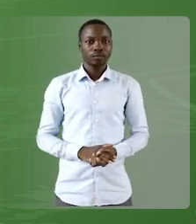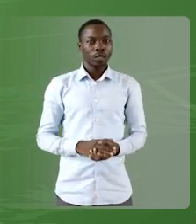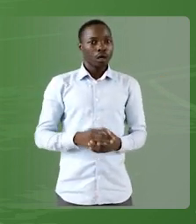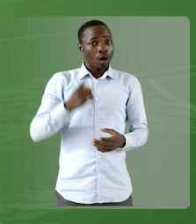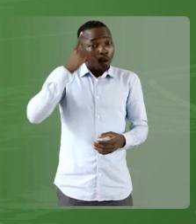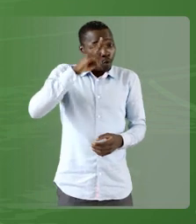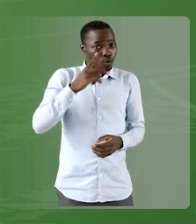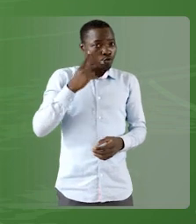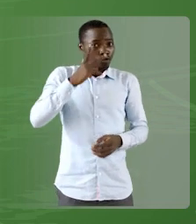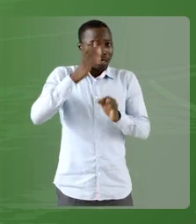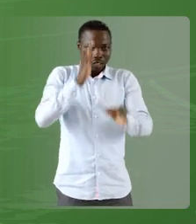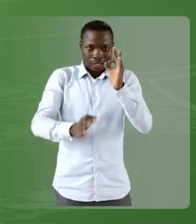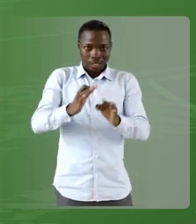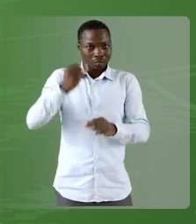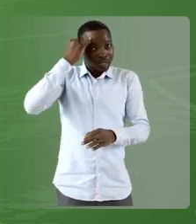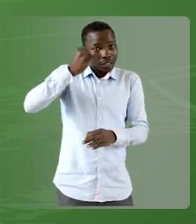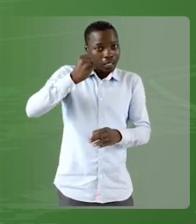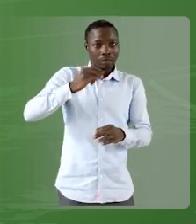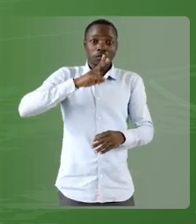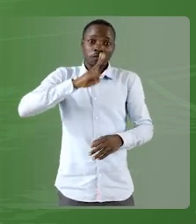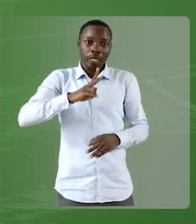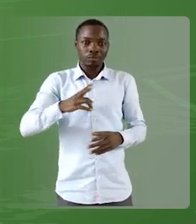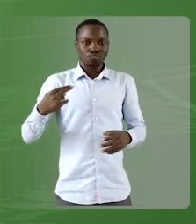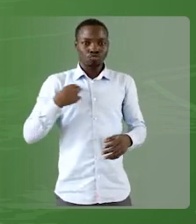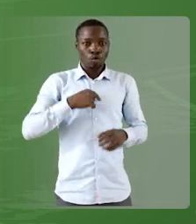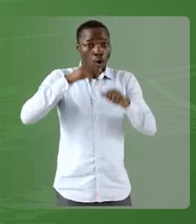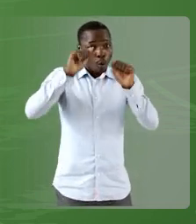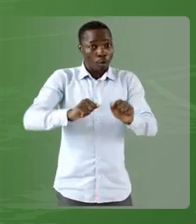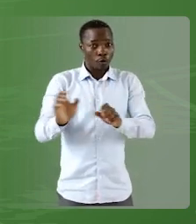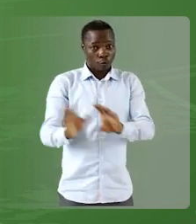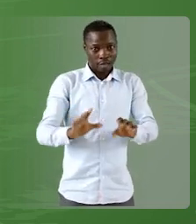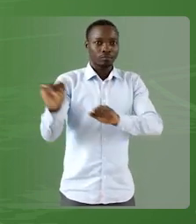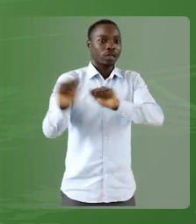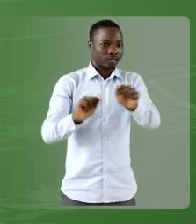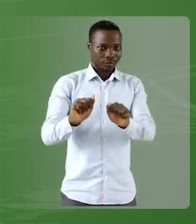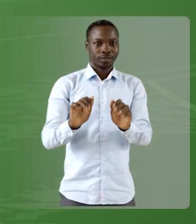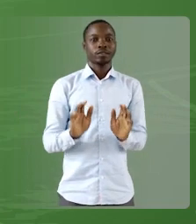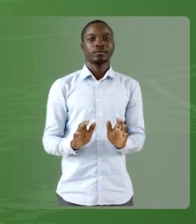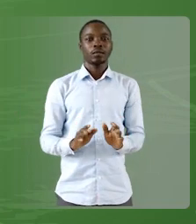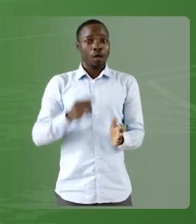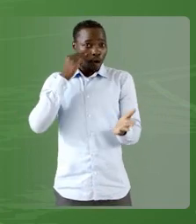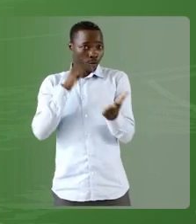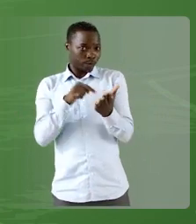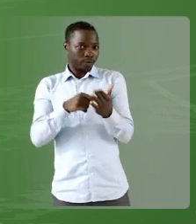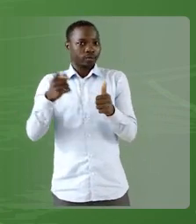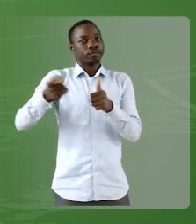vérifier cette hypothèse, quelle activité pouvons-nous mener? Nous pouvons faire une observation.